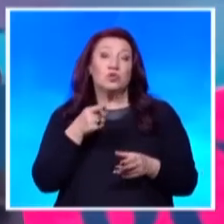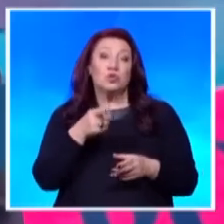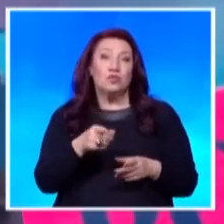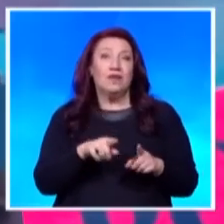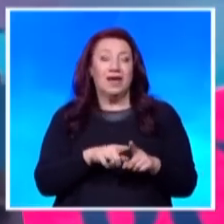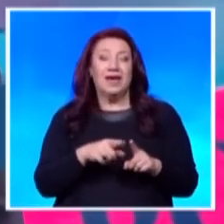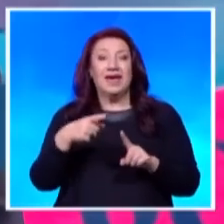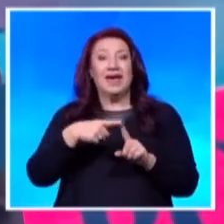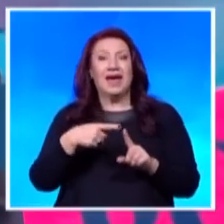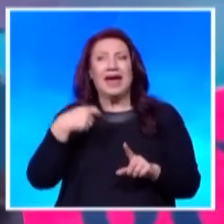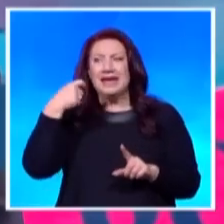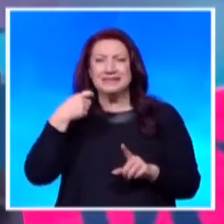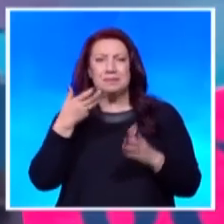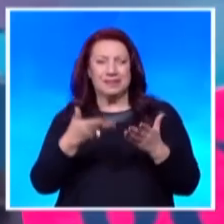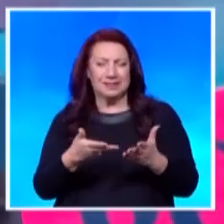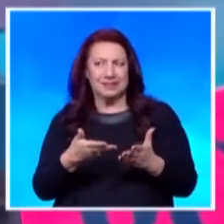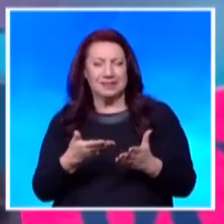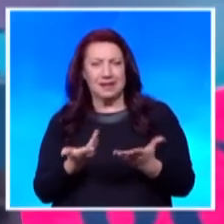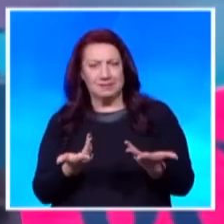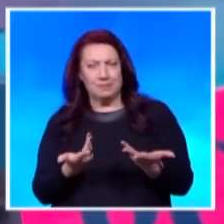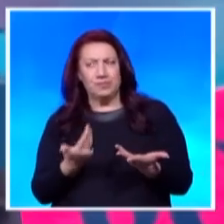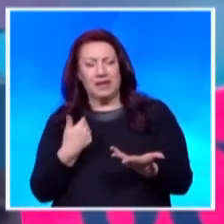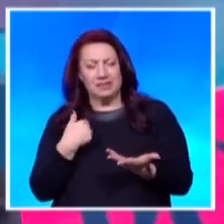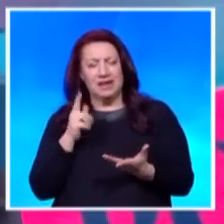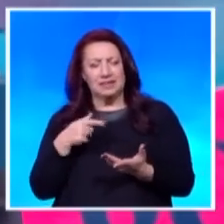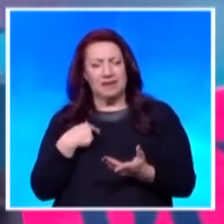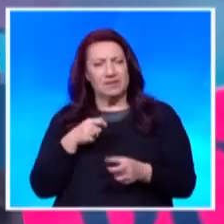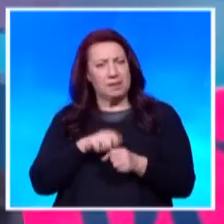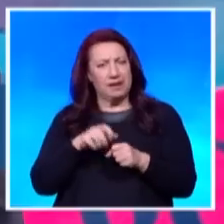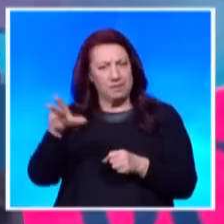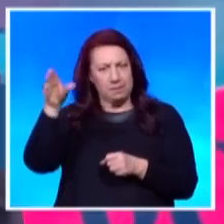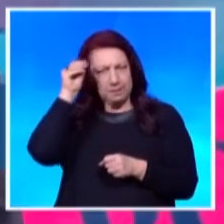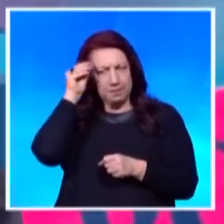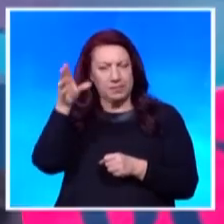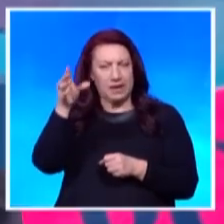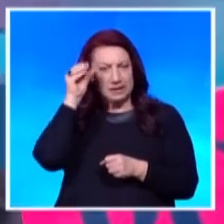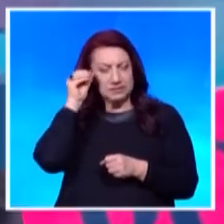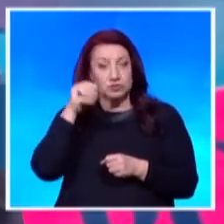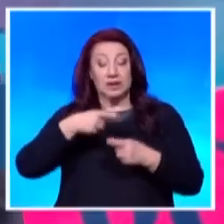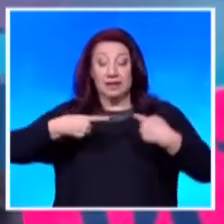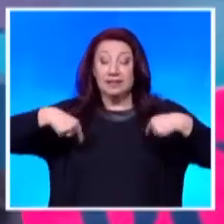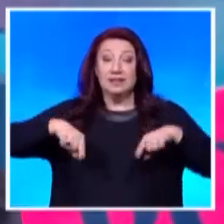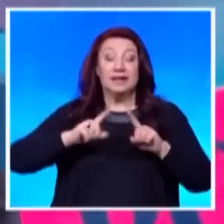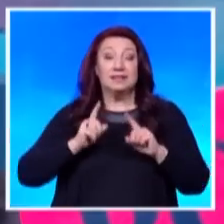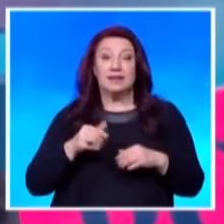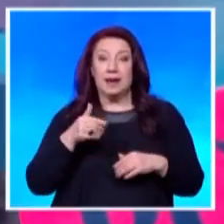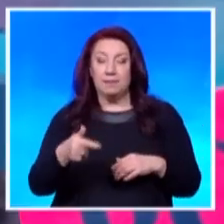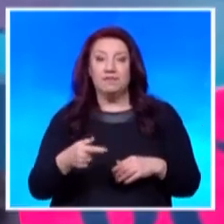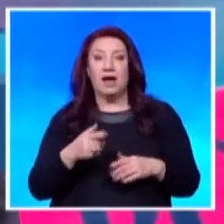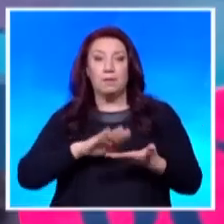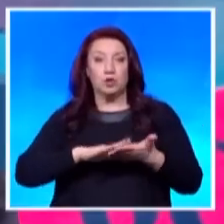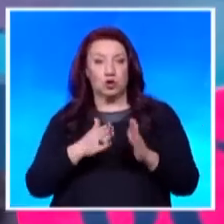тест, но онова, което ние трябва да си направим изводите, е, че ние трябва да сме подготвени. Защото когато имате лек